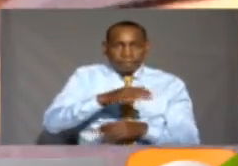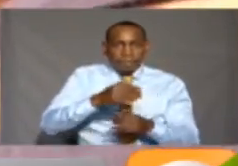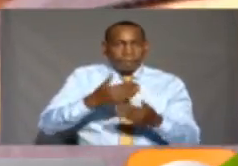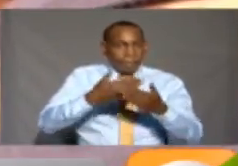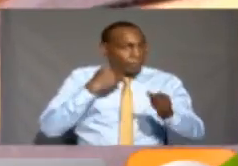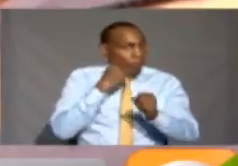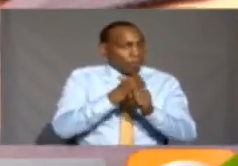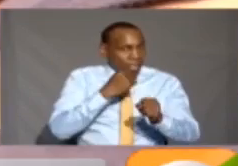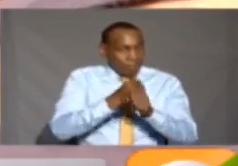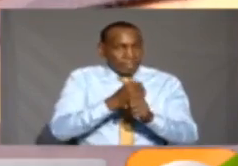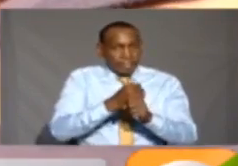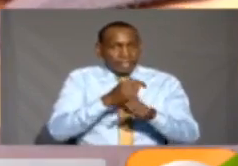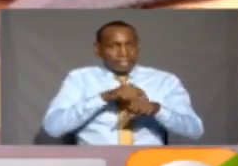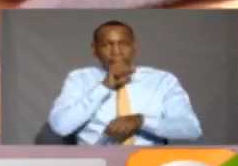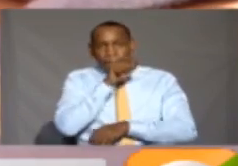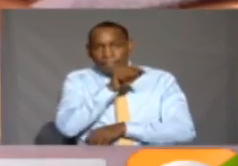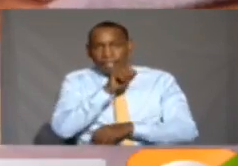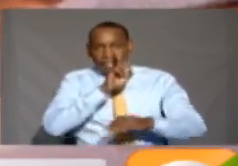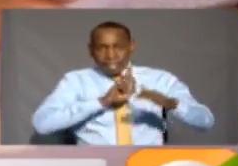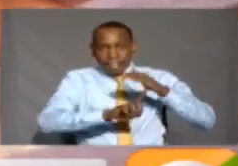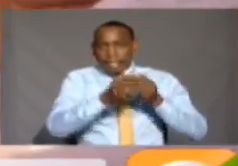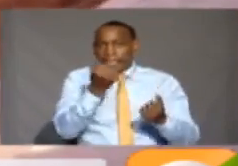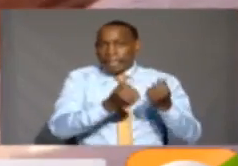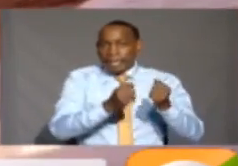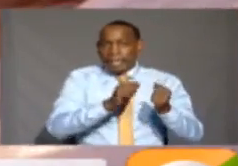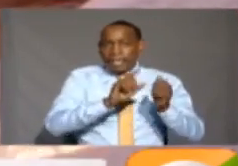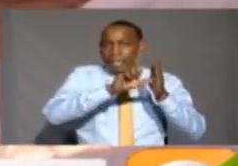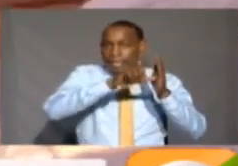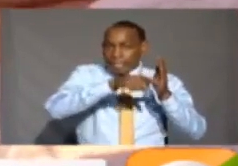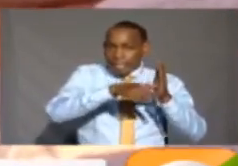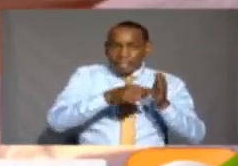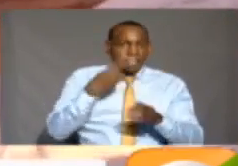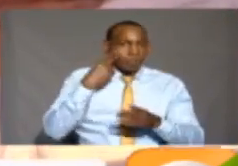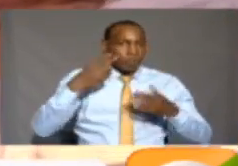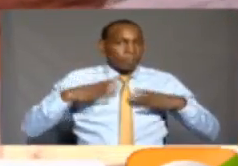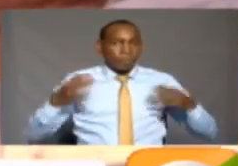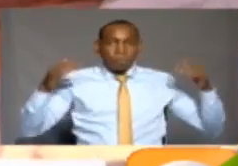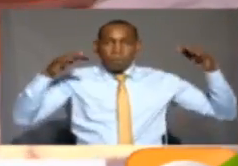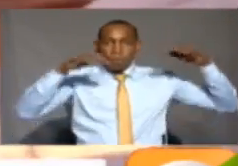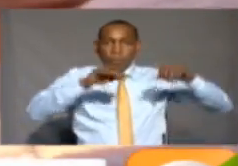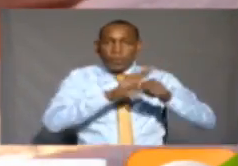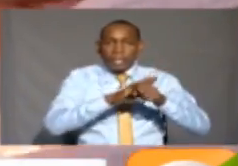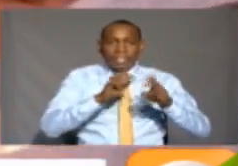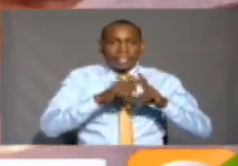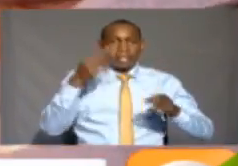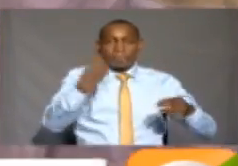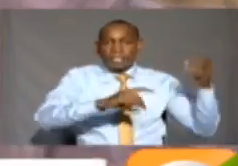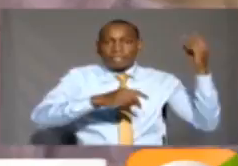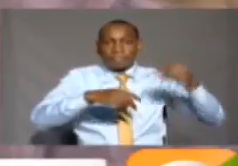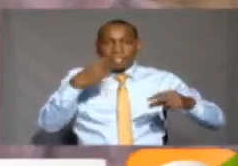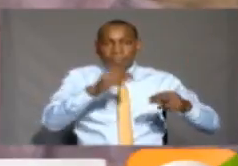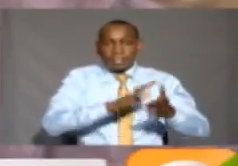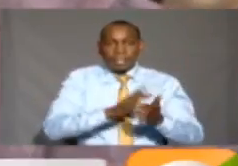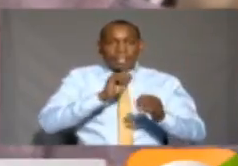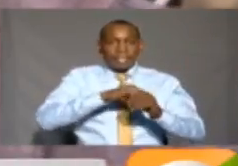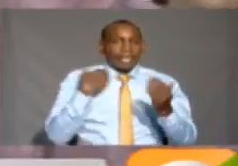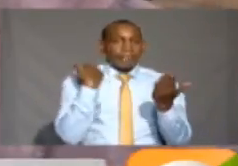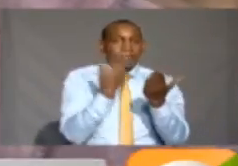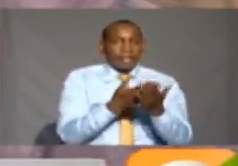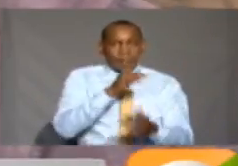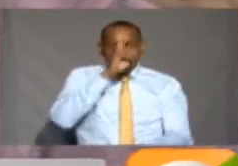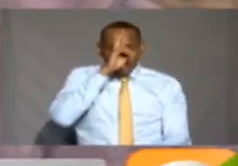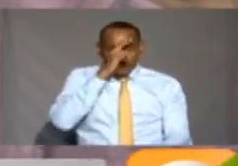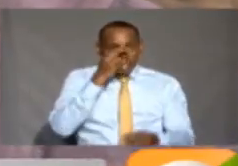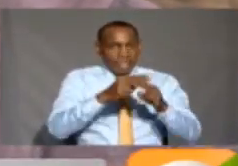kazi. Sasa hapo ndio alimuingiza kwa gari, lakini baadaye niliona watu wamekuja wengi wakaanza kumchapa. Kufika polisi sikupata